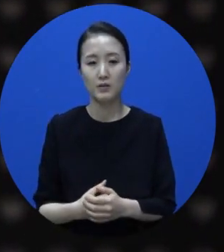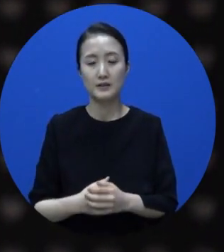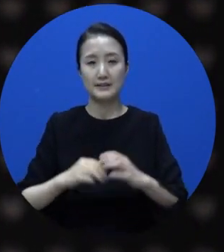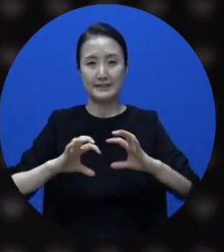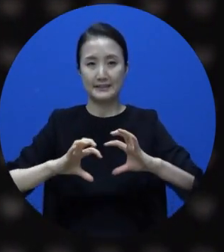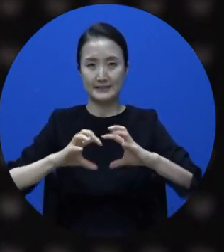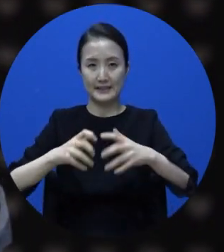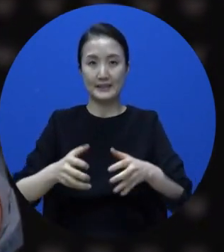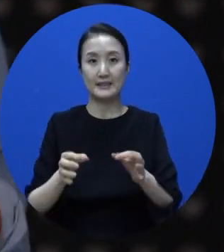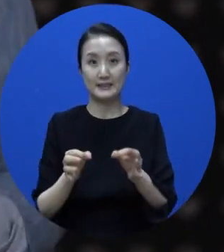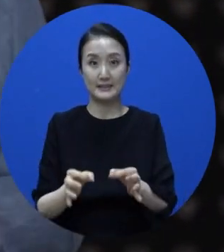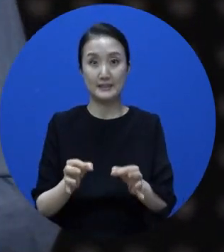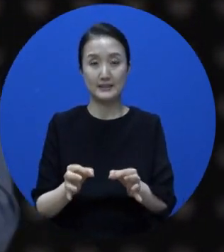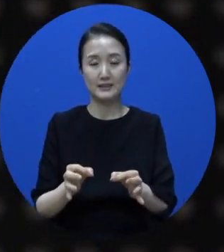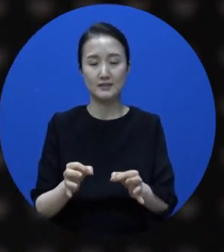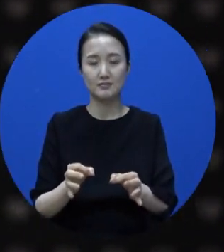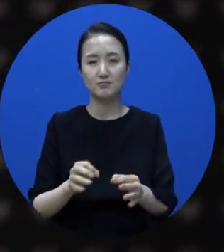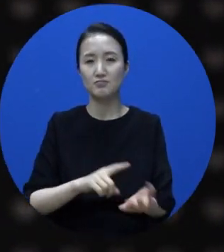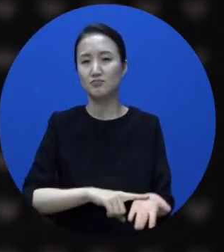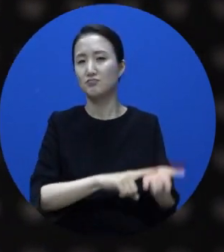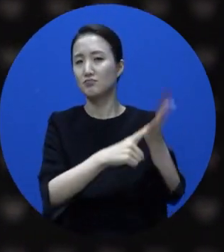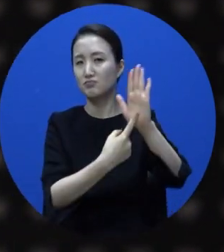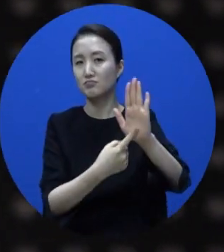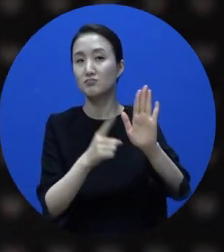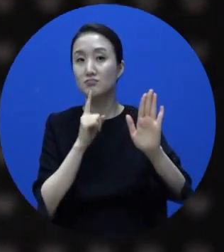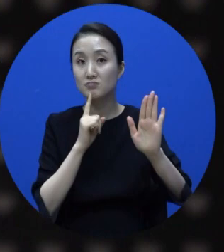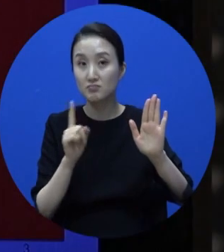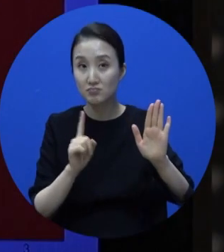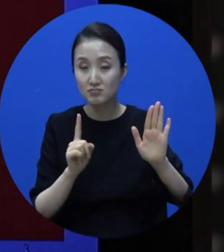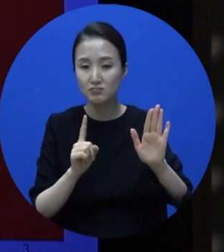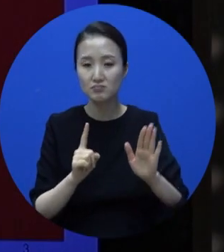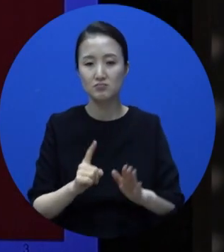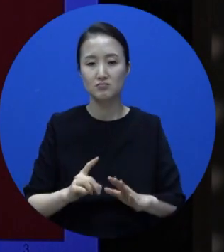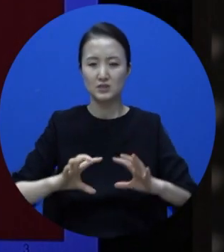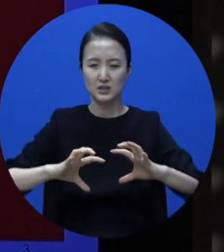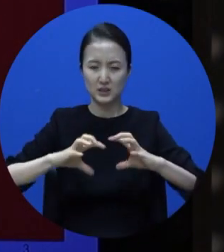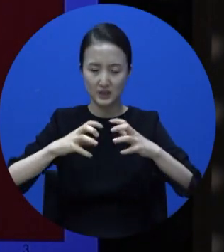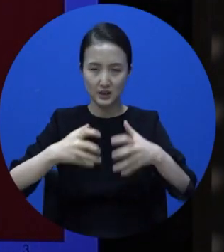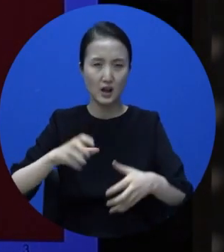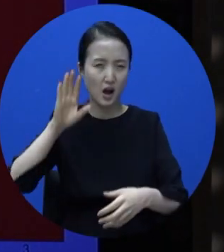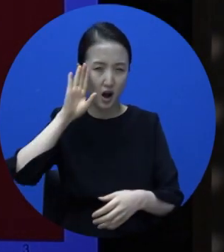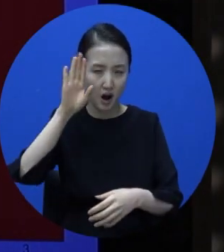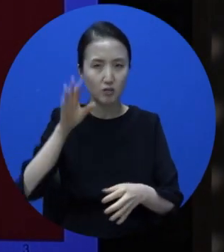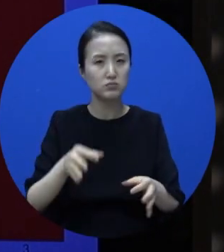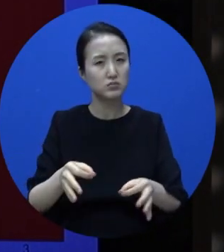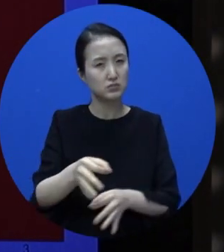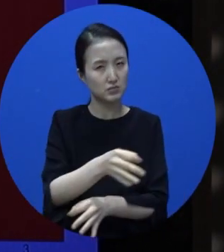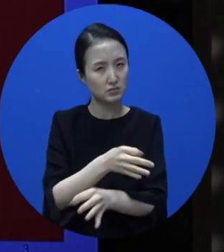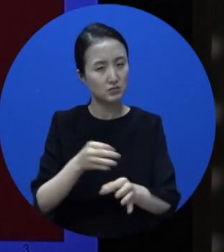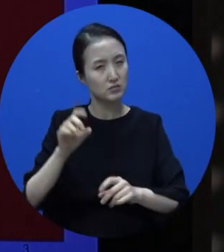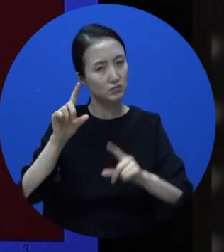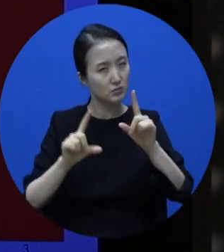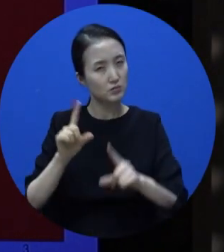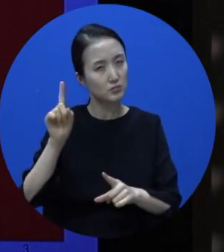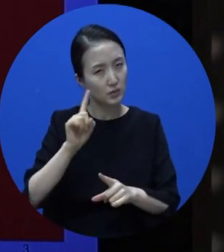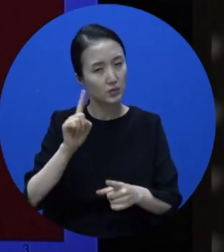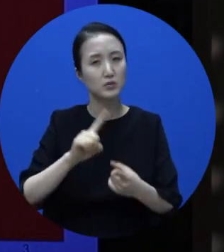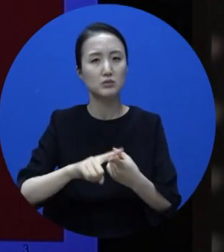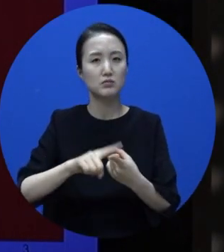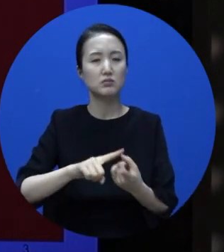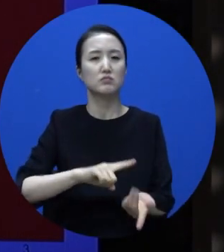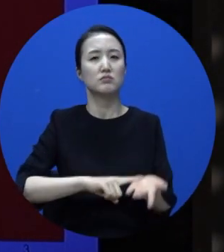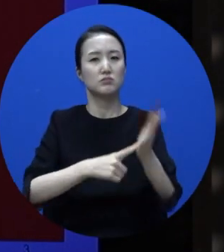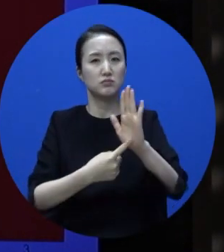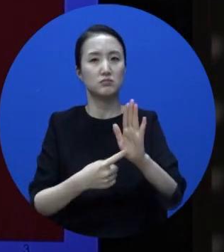보고서를 발표했습니다 바로 세계의 경제 전망 이라는 보고서를 발표했는데 세계 은행에서 이